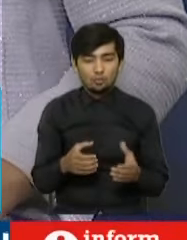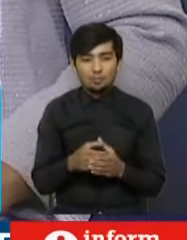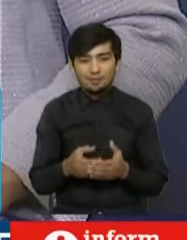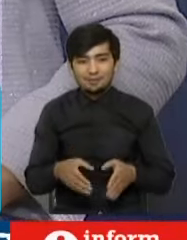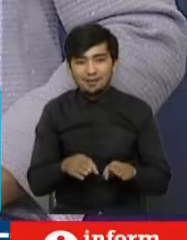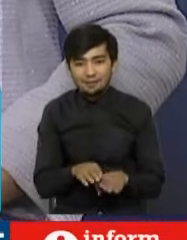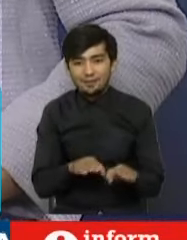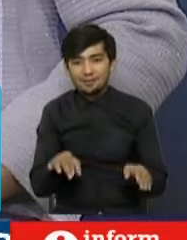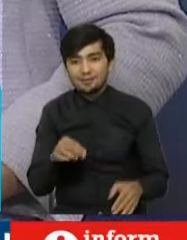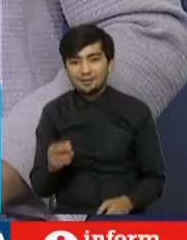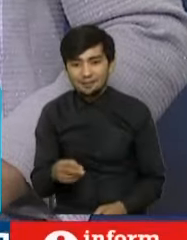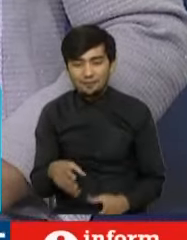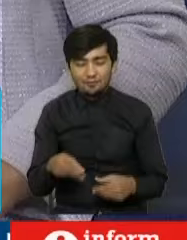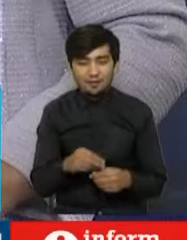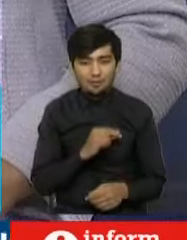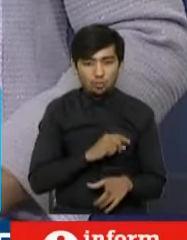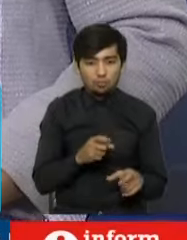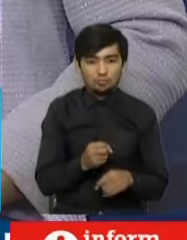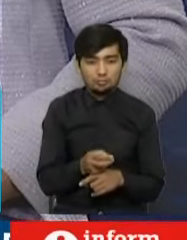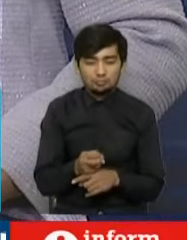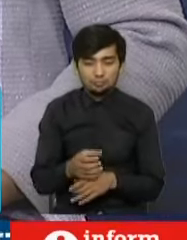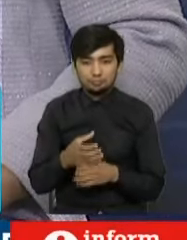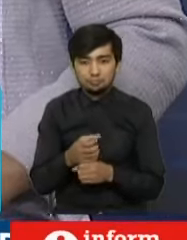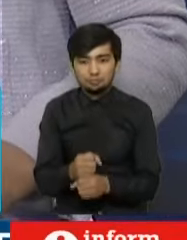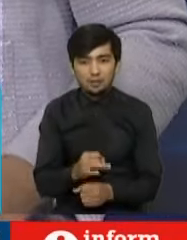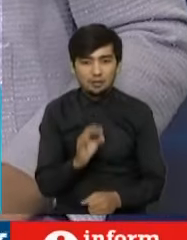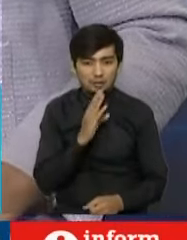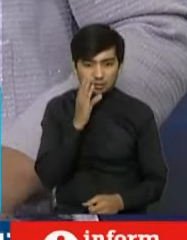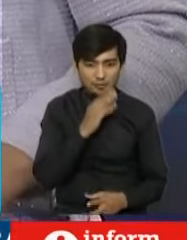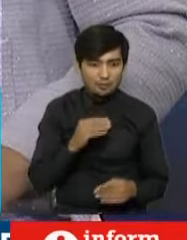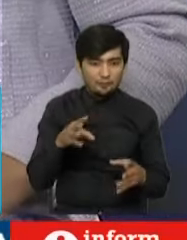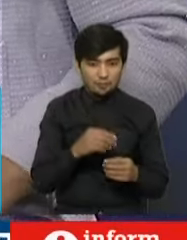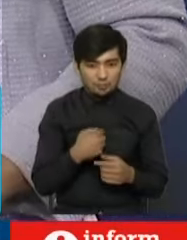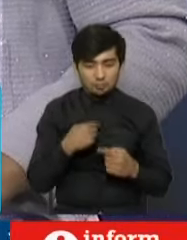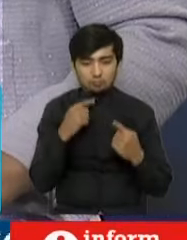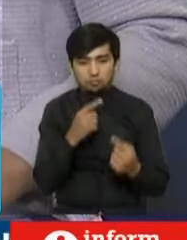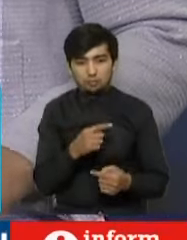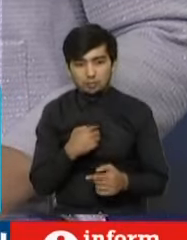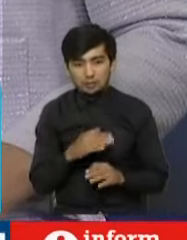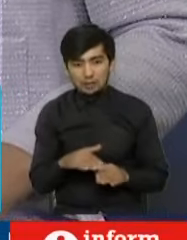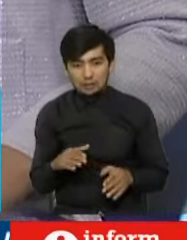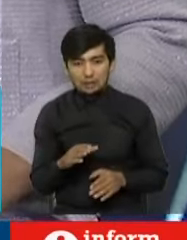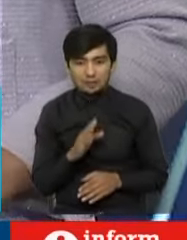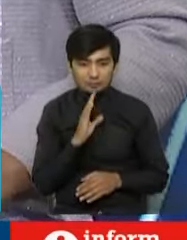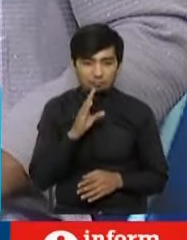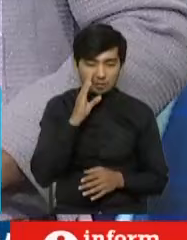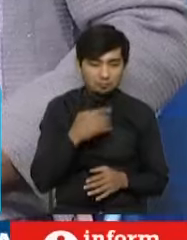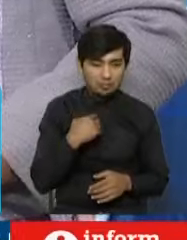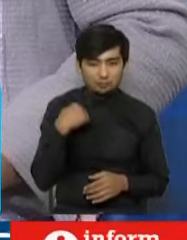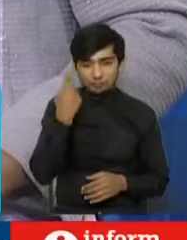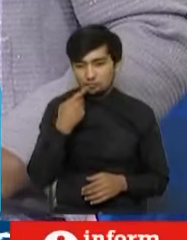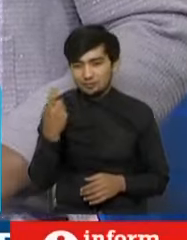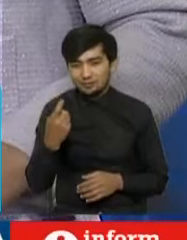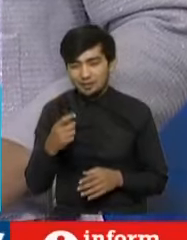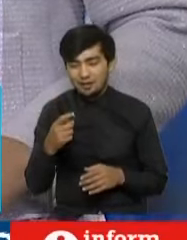бөбекжай қызметкерлерін шетінен қысқартып жатыр екен. Бұл шешімге ата-аналар да үзілді кесілді қарсы, олар ұл-қыздарымызды жекеменшік балабақшаға